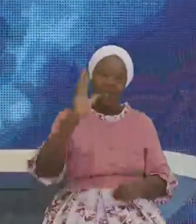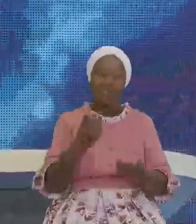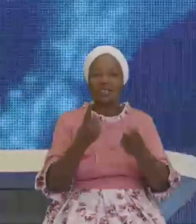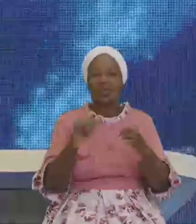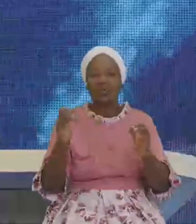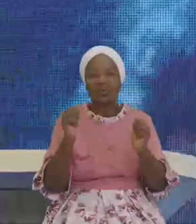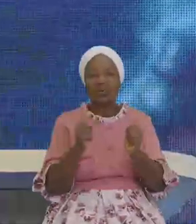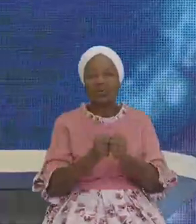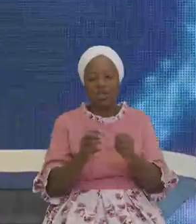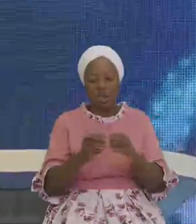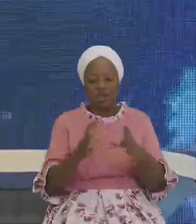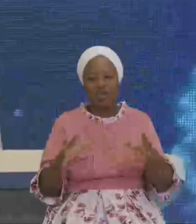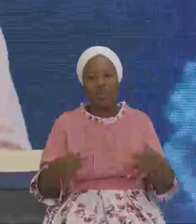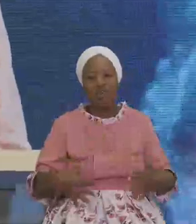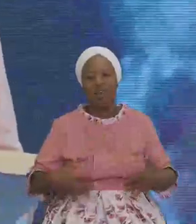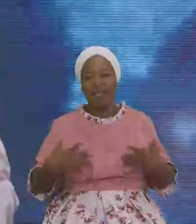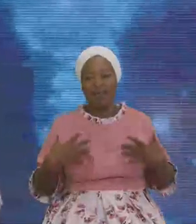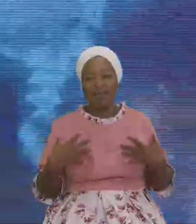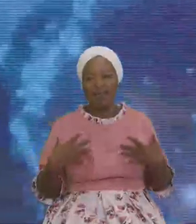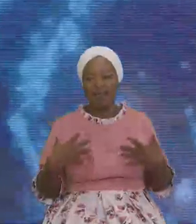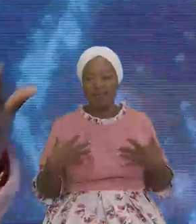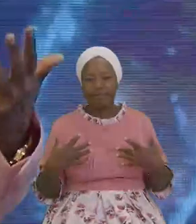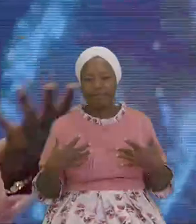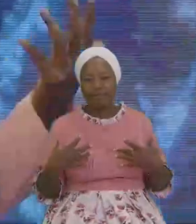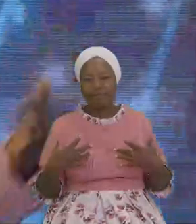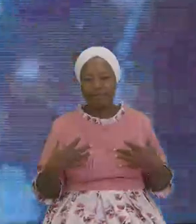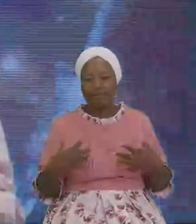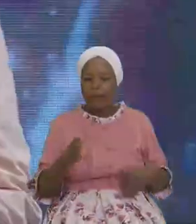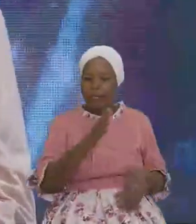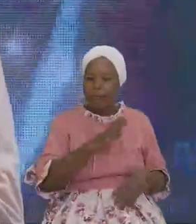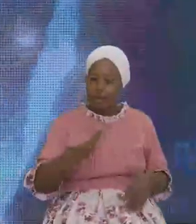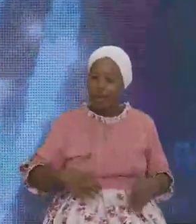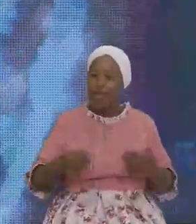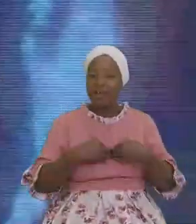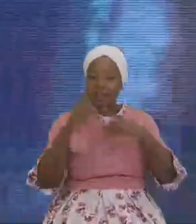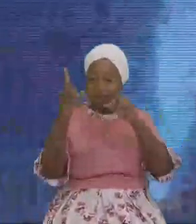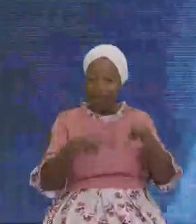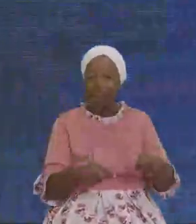Premier point. Sa venue avec la vie abondante.